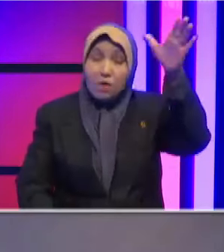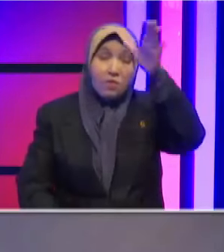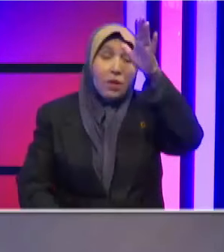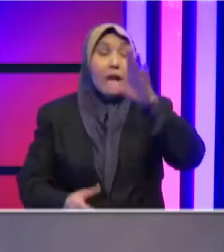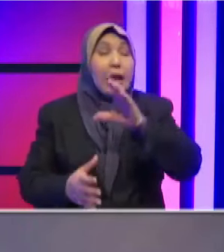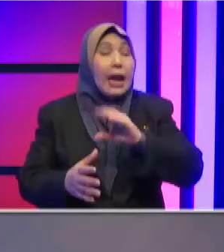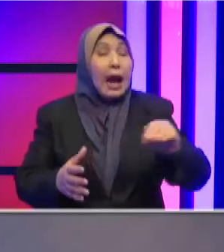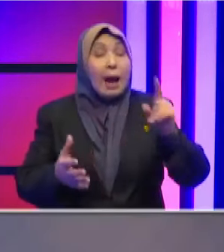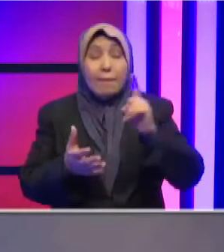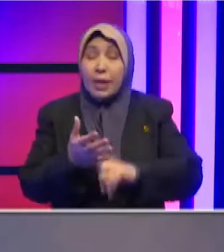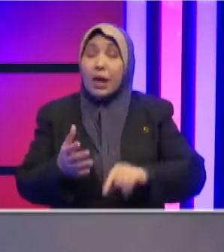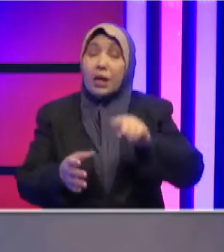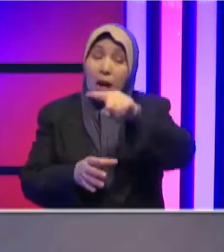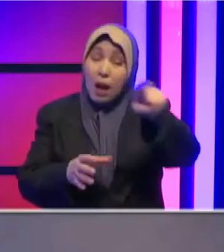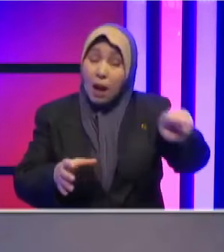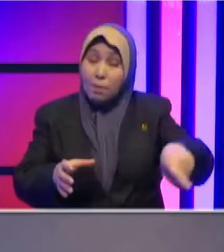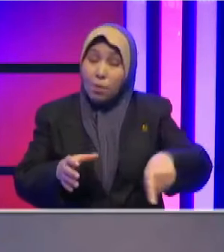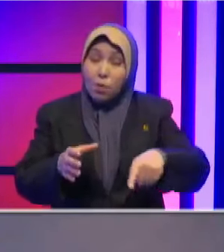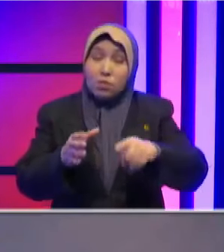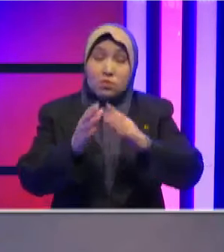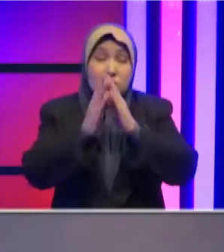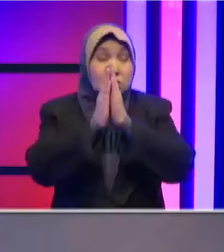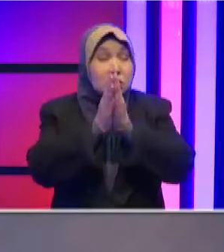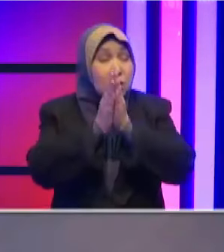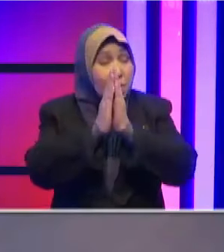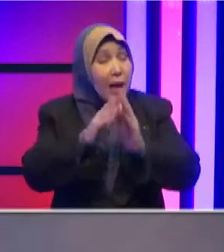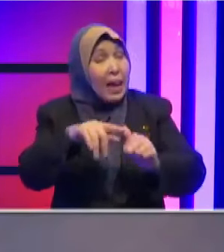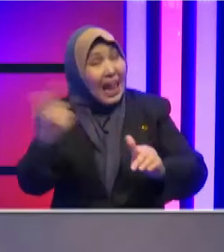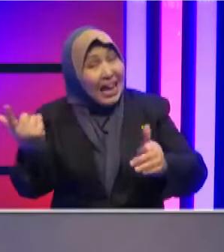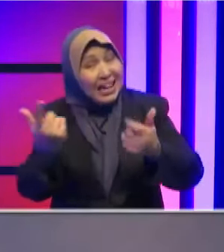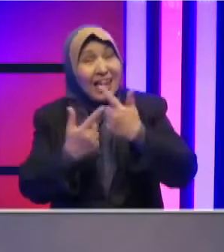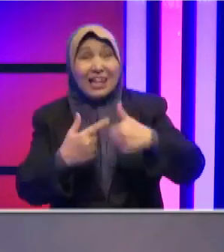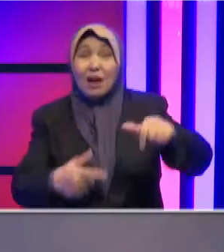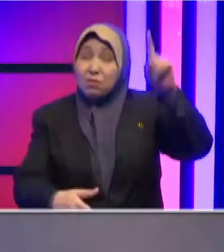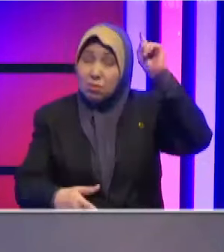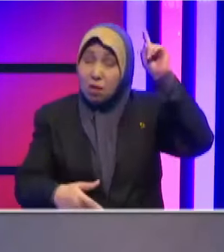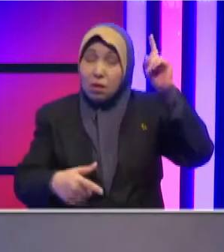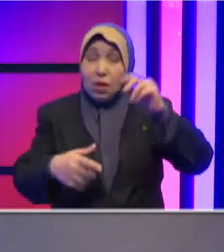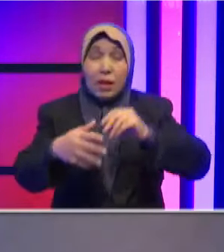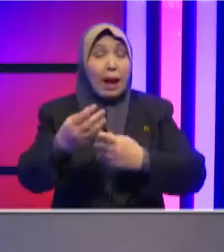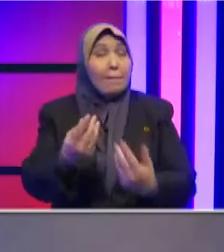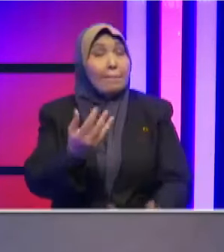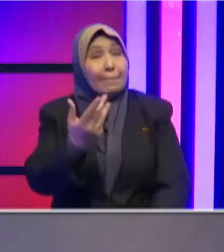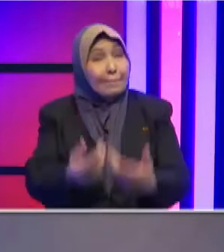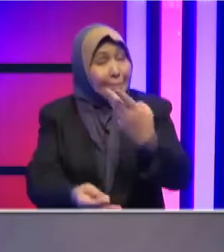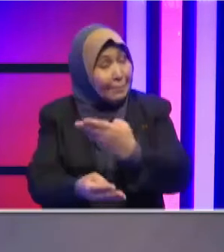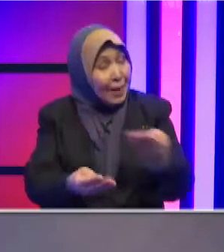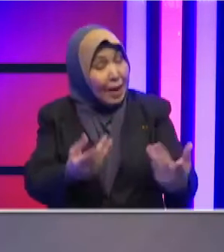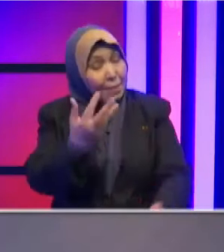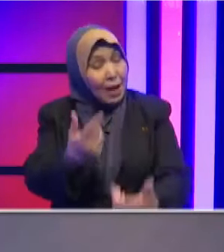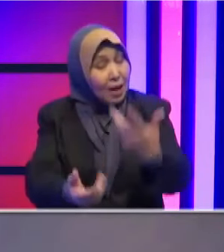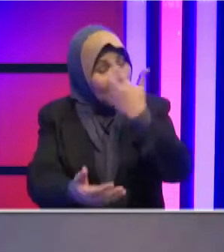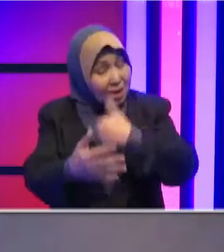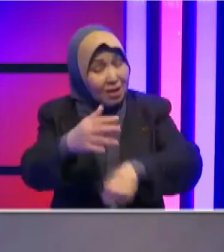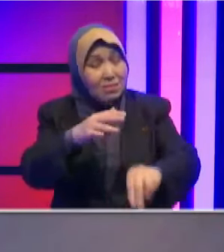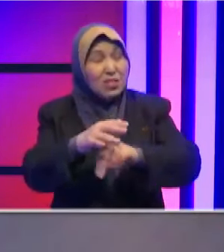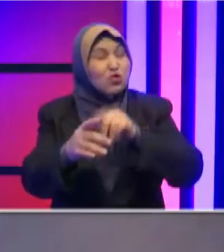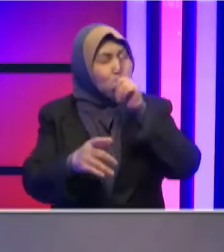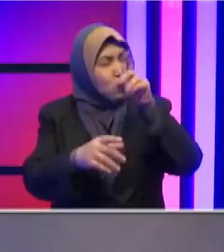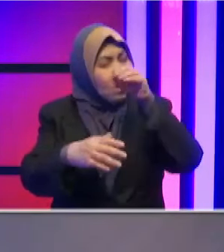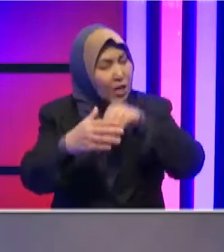apa yang kamu sembah selain Allah adalah bahan bakar Neraka Jahanam kamu pasti masuk kedalamnya